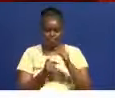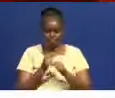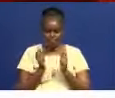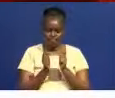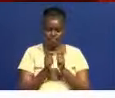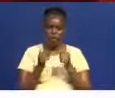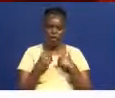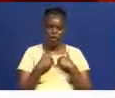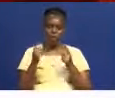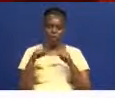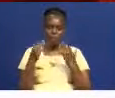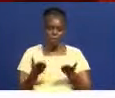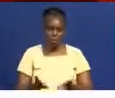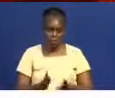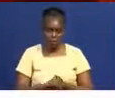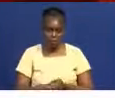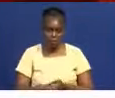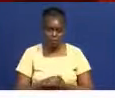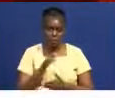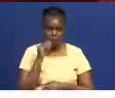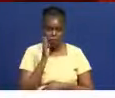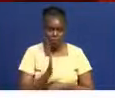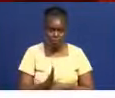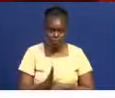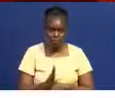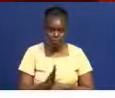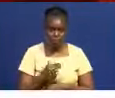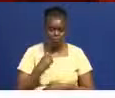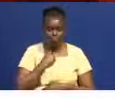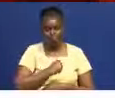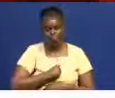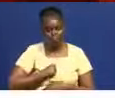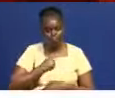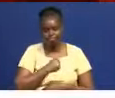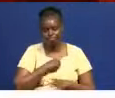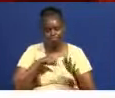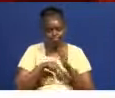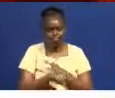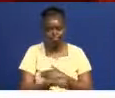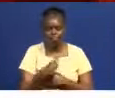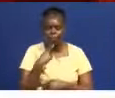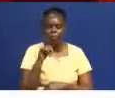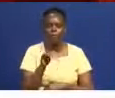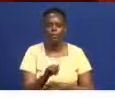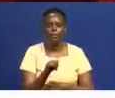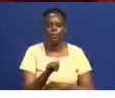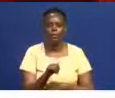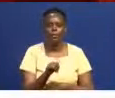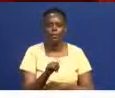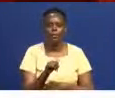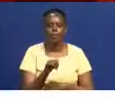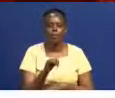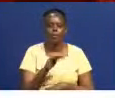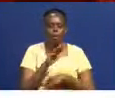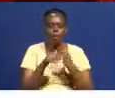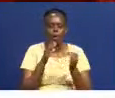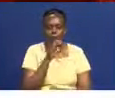Na kufikia sasa, Bwana Spika, ni jambo la kusikitisha. Na mimi nataka kusema ya kwamba wazee